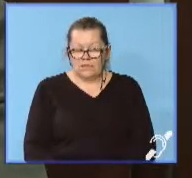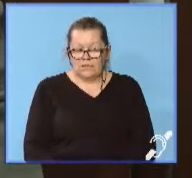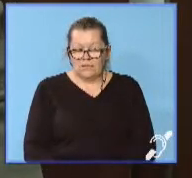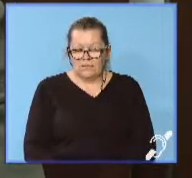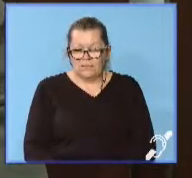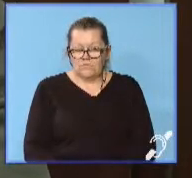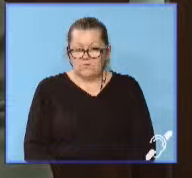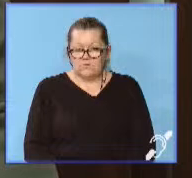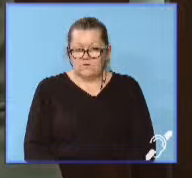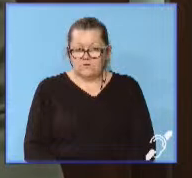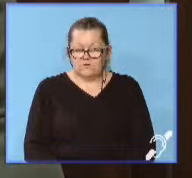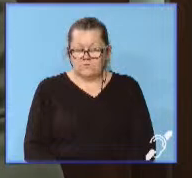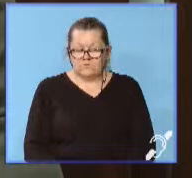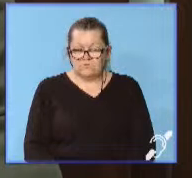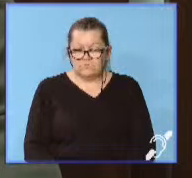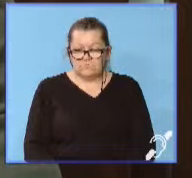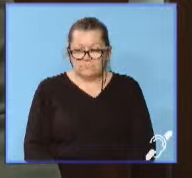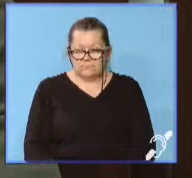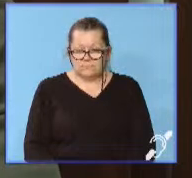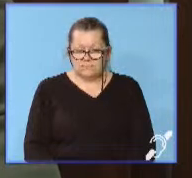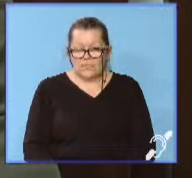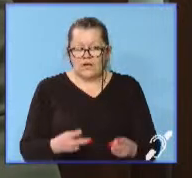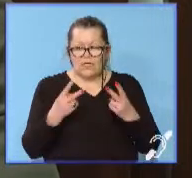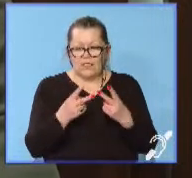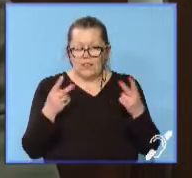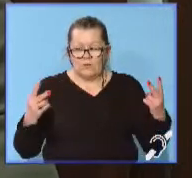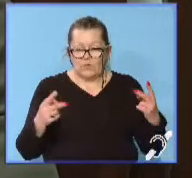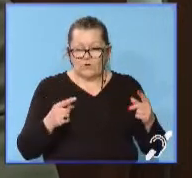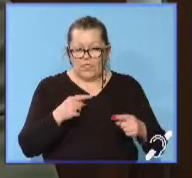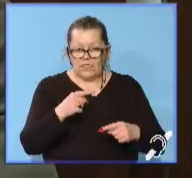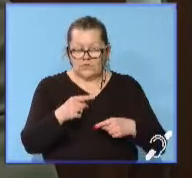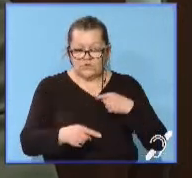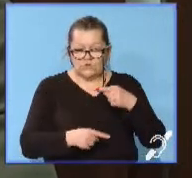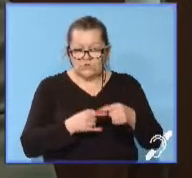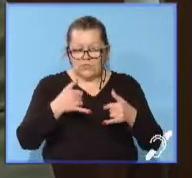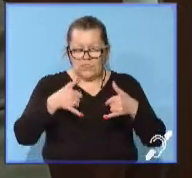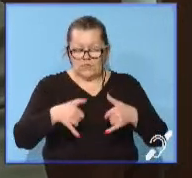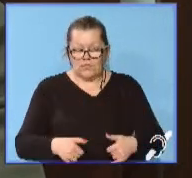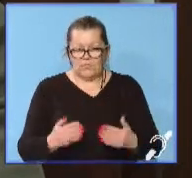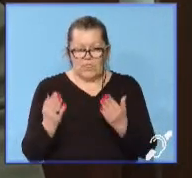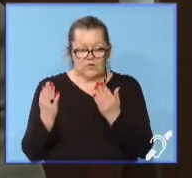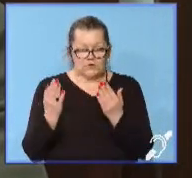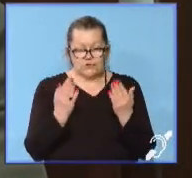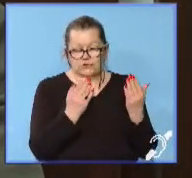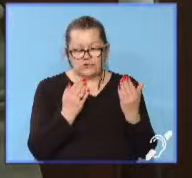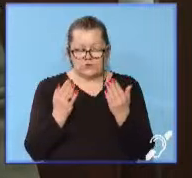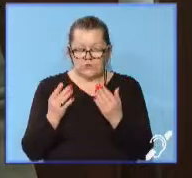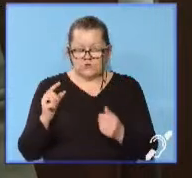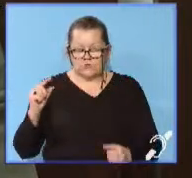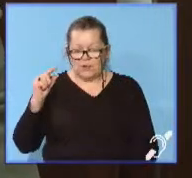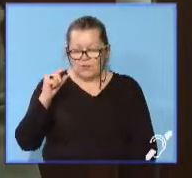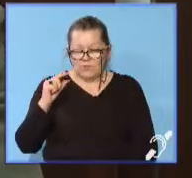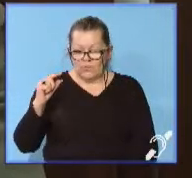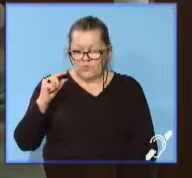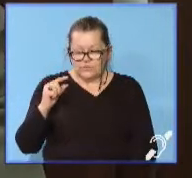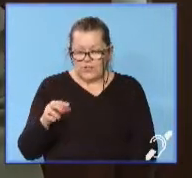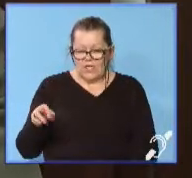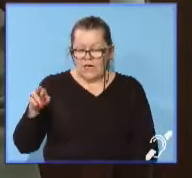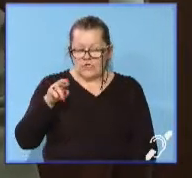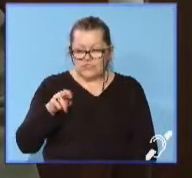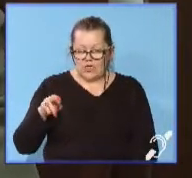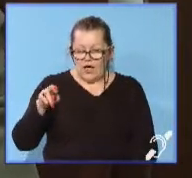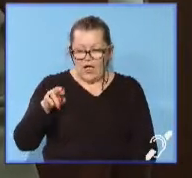căpetenie să spunem ă generațiile actuale citesc puțin și sporadic